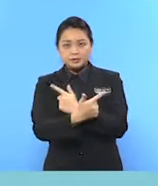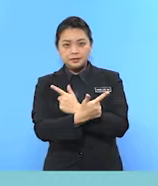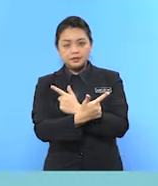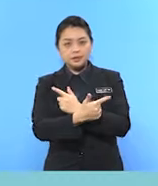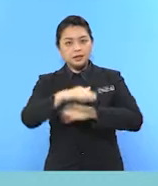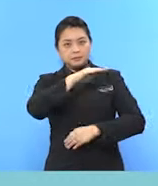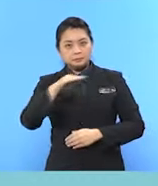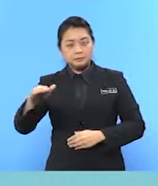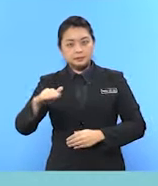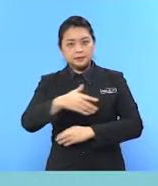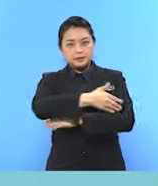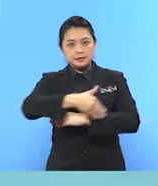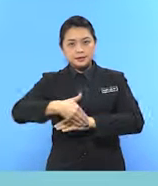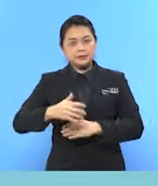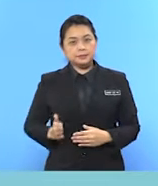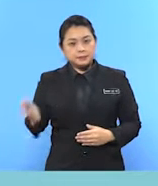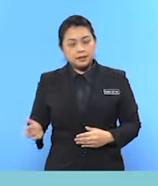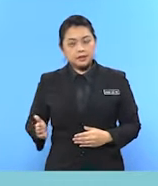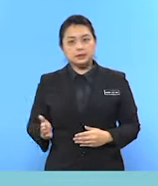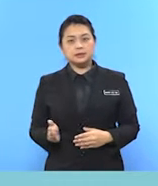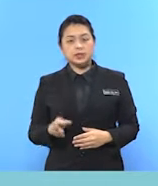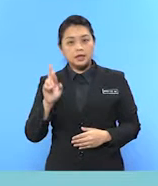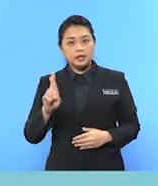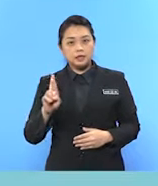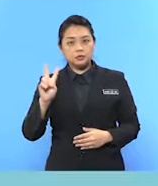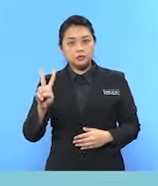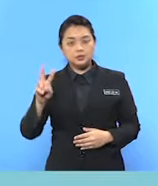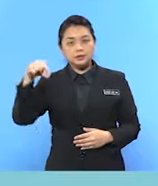kita permudahkan akan mendapat 3/4.